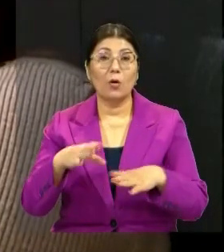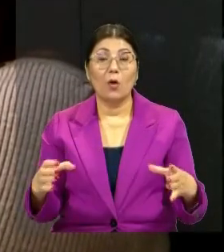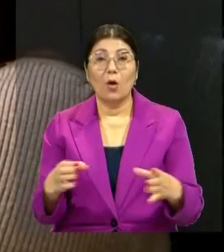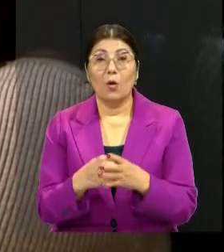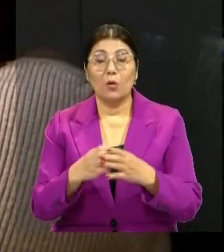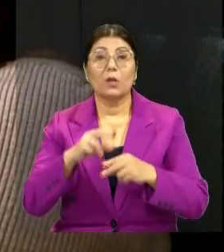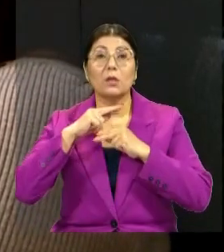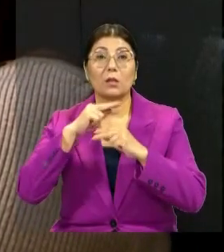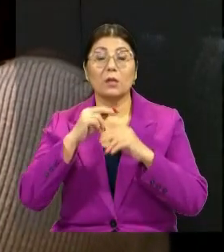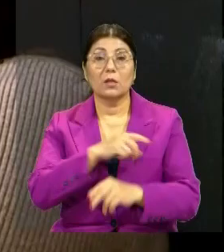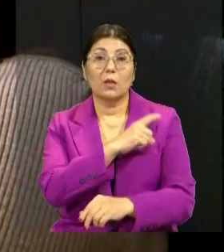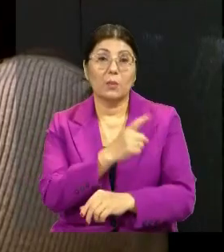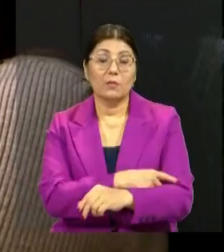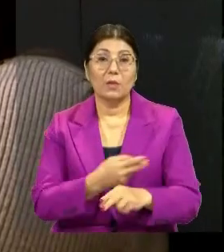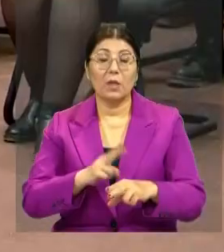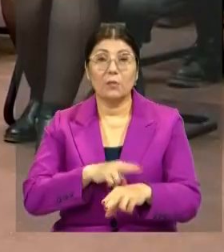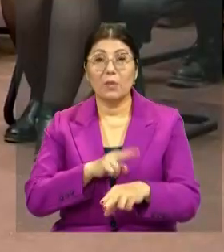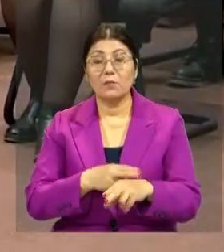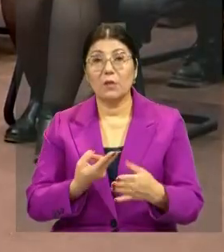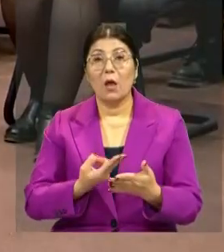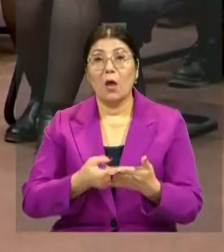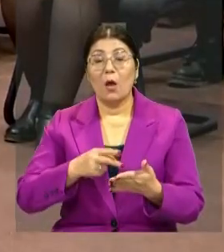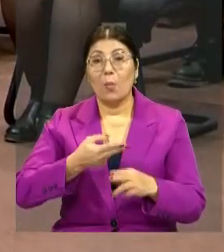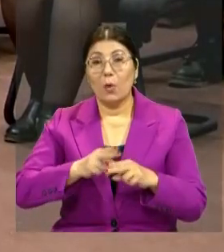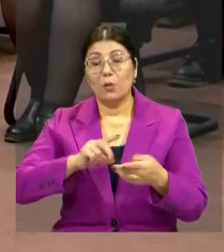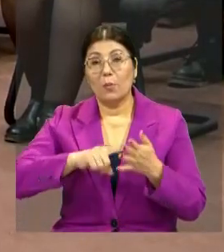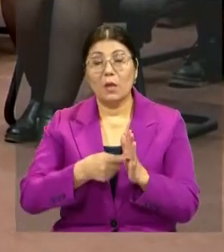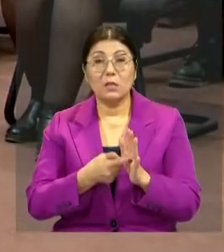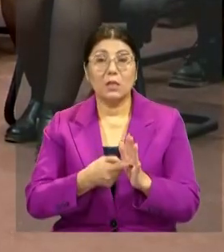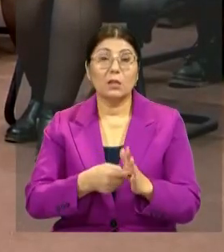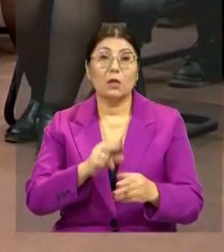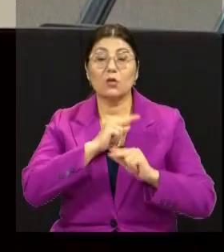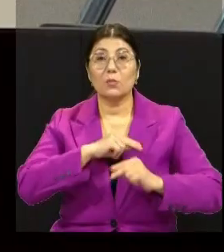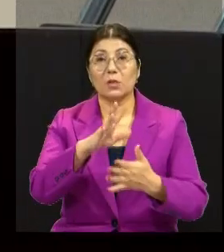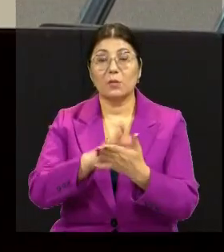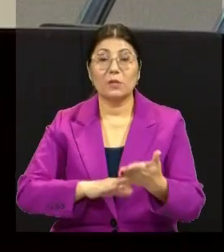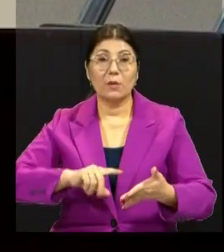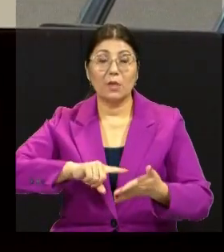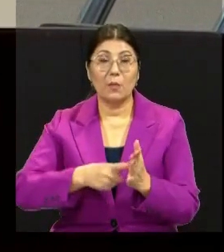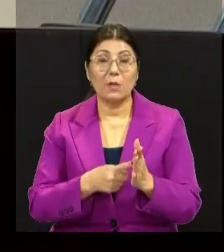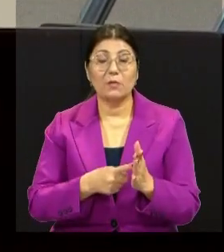түсті. Сондықтан полицейлер бұл мақсатта жұмысты жүйелі түрде жалғастыра бермек. Мақсат